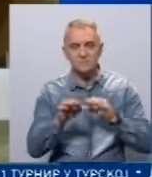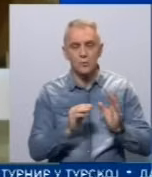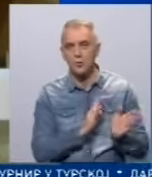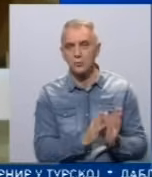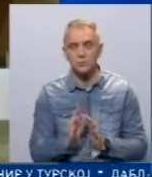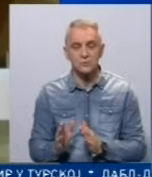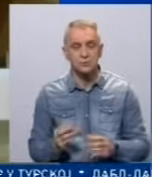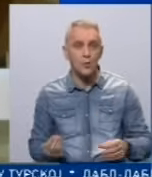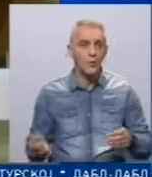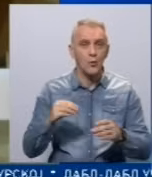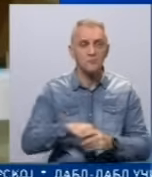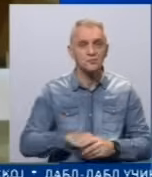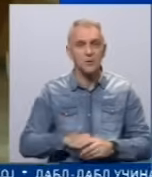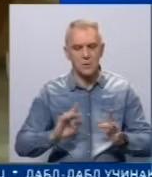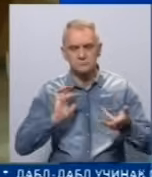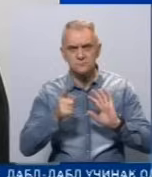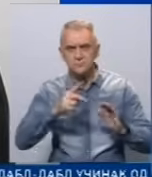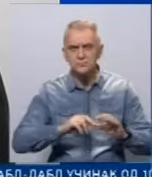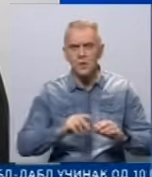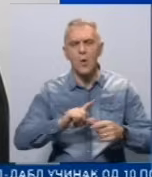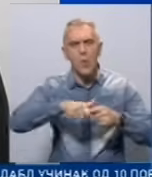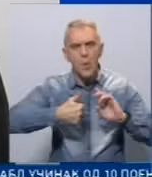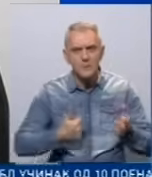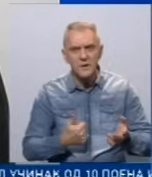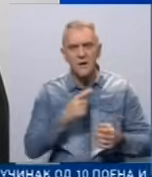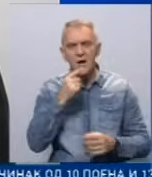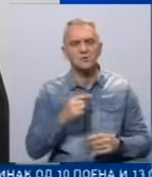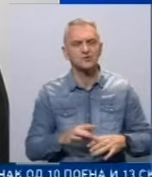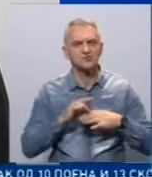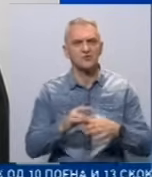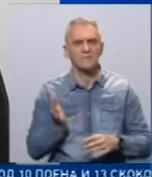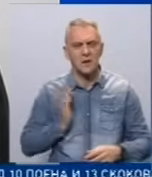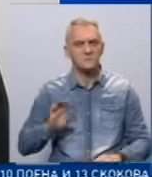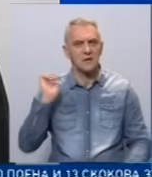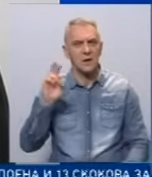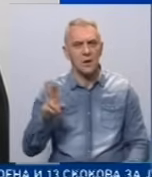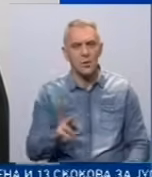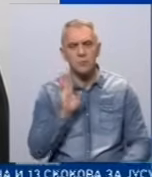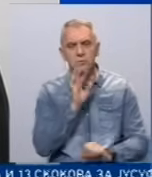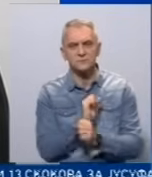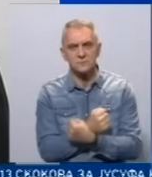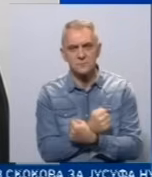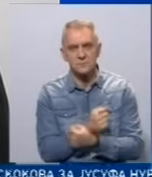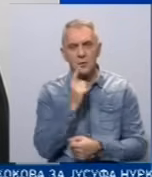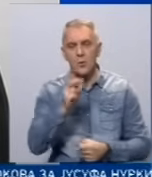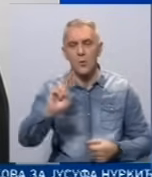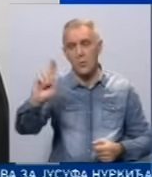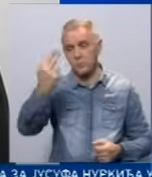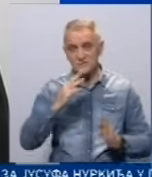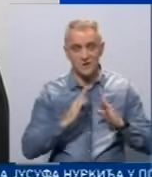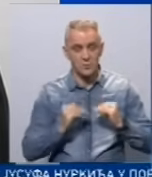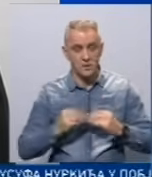procesa, uvođenju elektronskih uređaja i opreme, poruka je šefa delegacije Evropske unije u BiH. On je pozvao